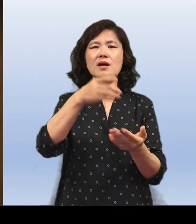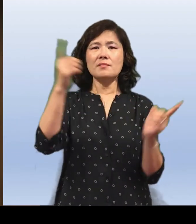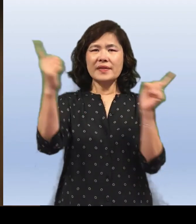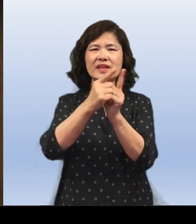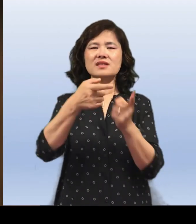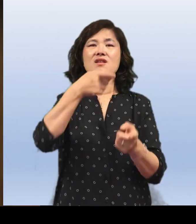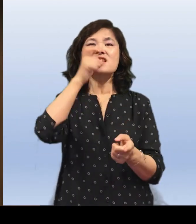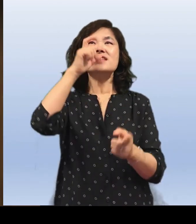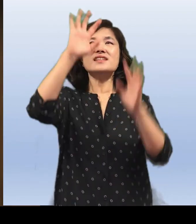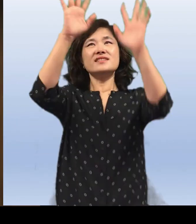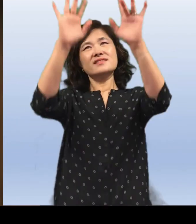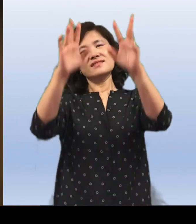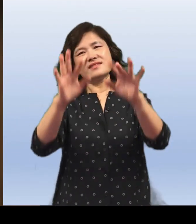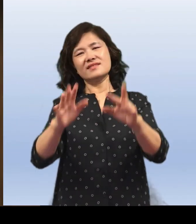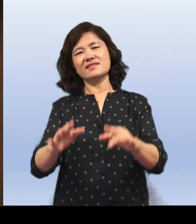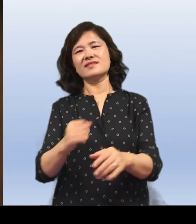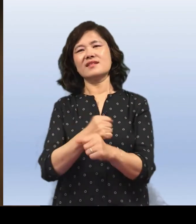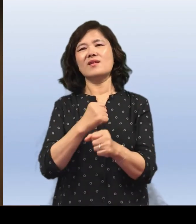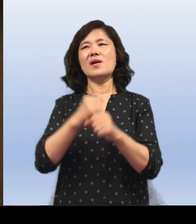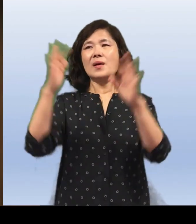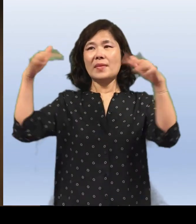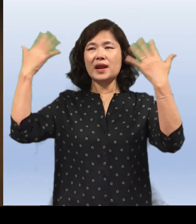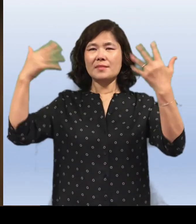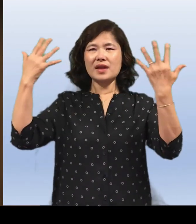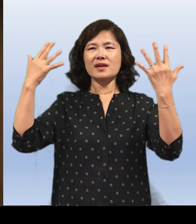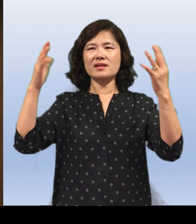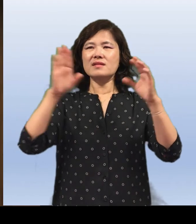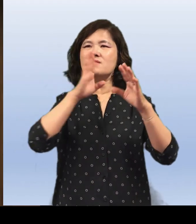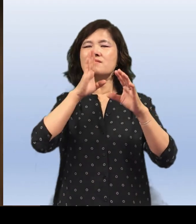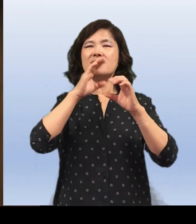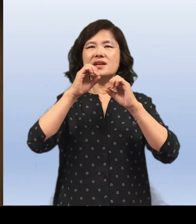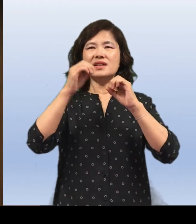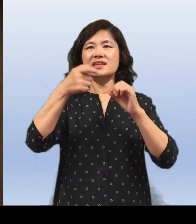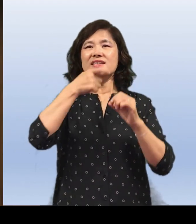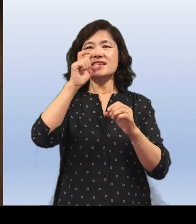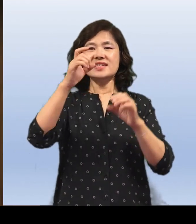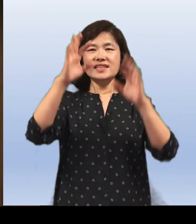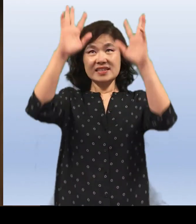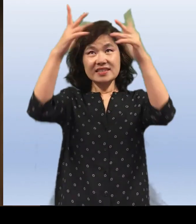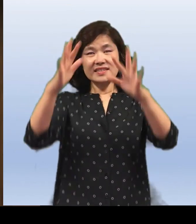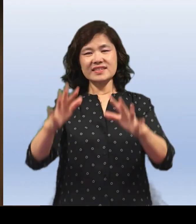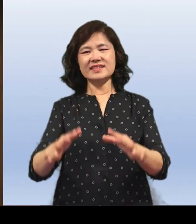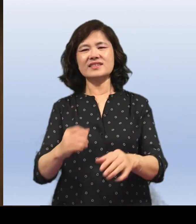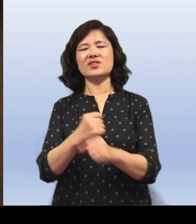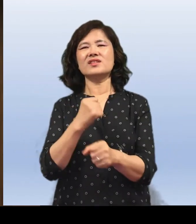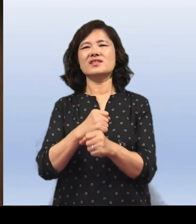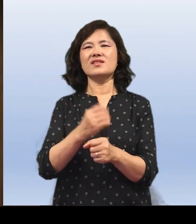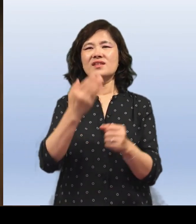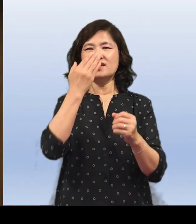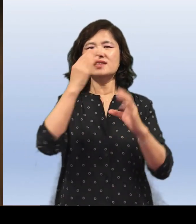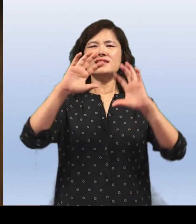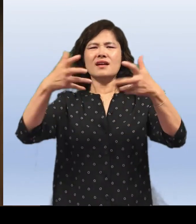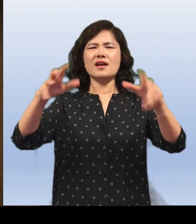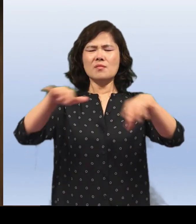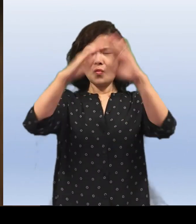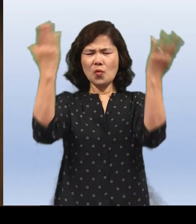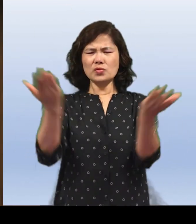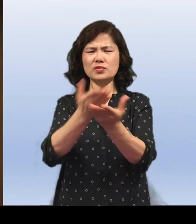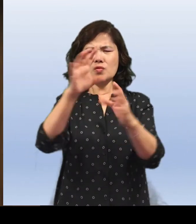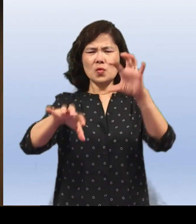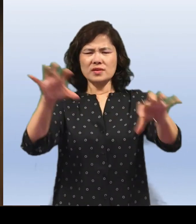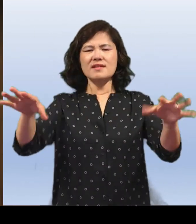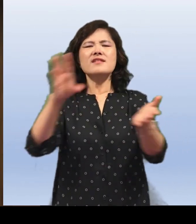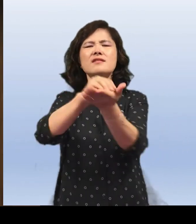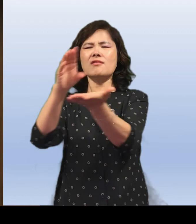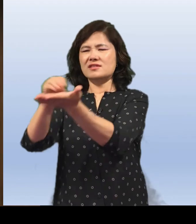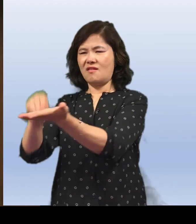되어서 이 바람에 흩어진 이 눈들이 녹아서 이슬이 되어서 이스라엘 전역을 적시게 된다라고